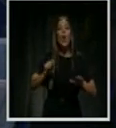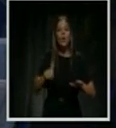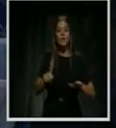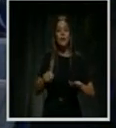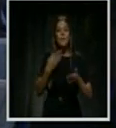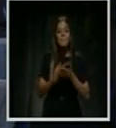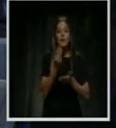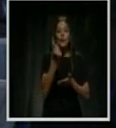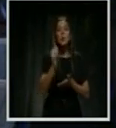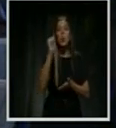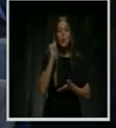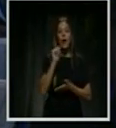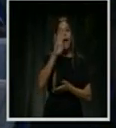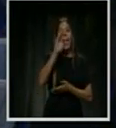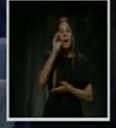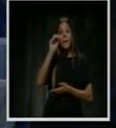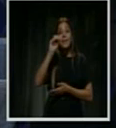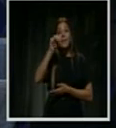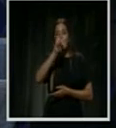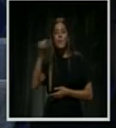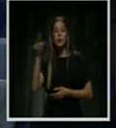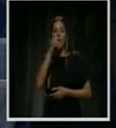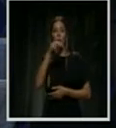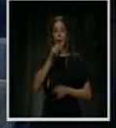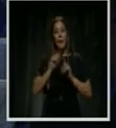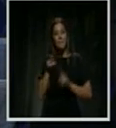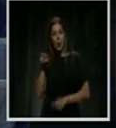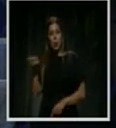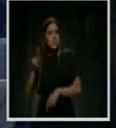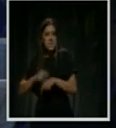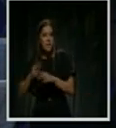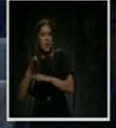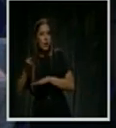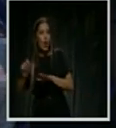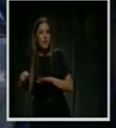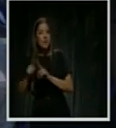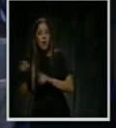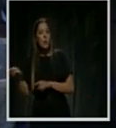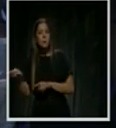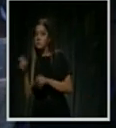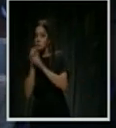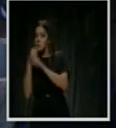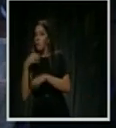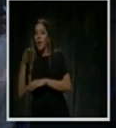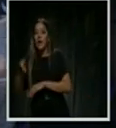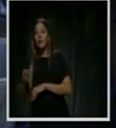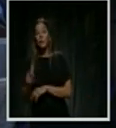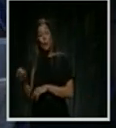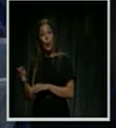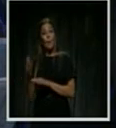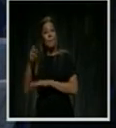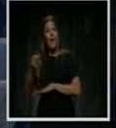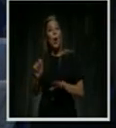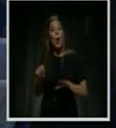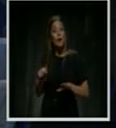miljon. ċaħġa li seta jagħmilu? Però għalik, ma milix, anzi, ġi l-qorti, ġi l-qorti biex